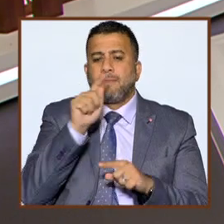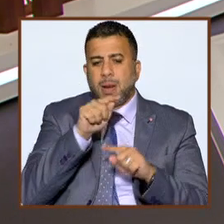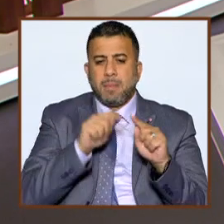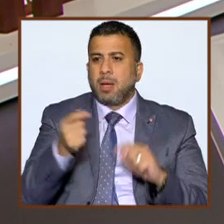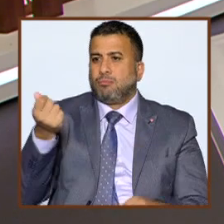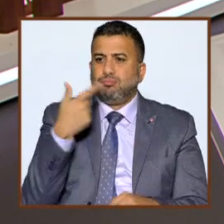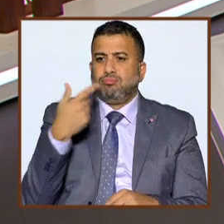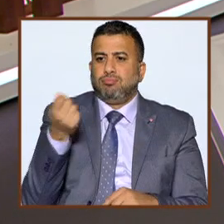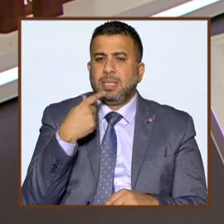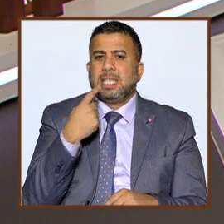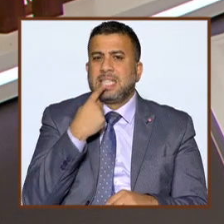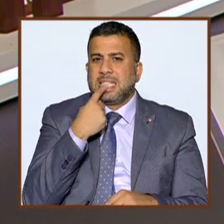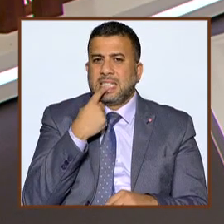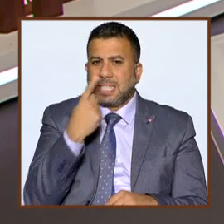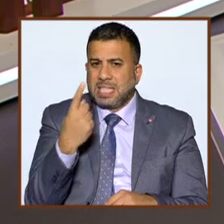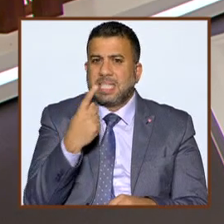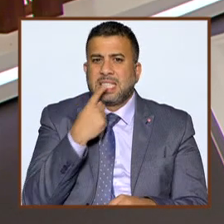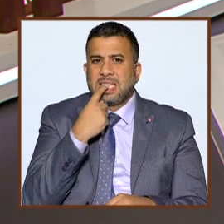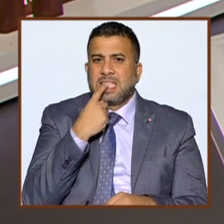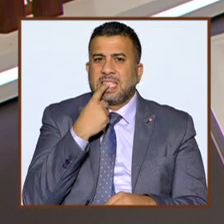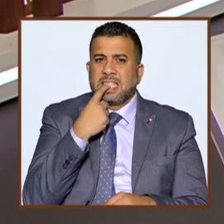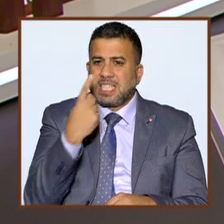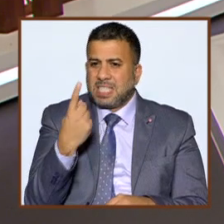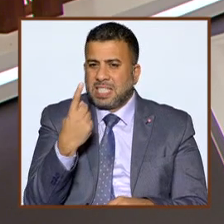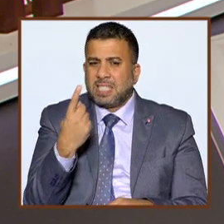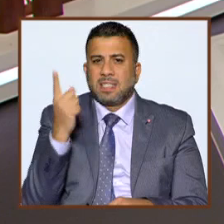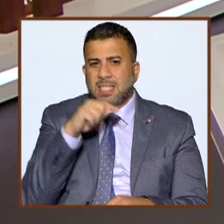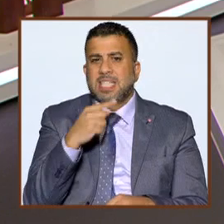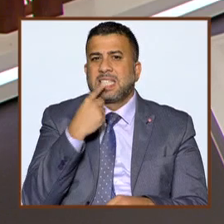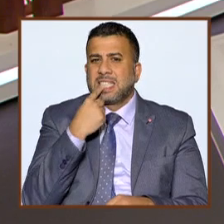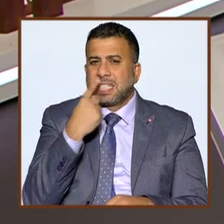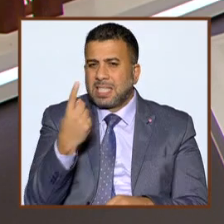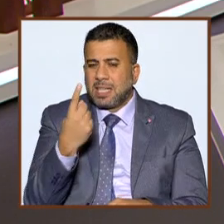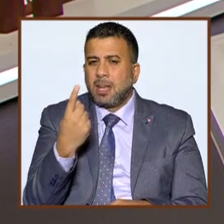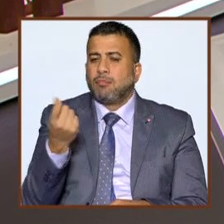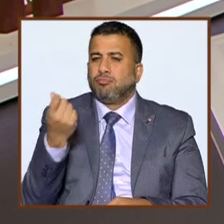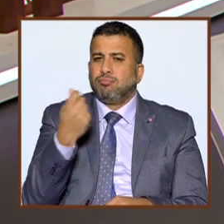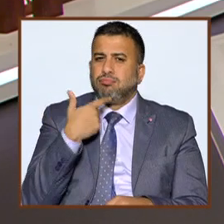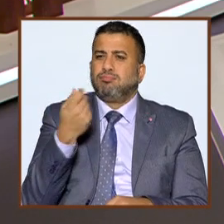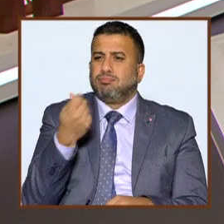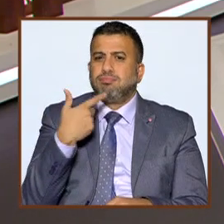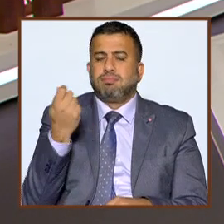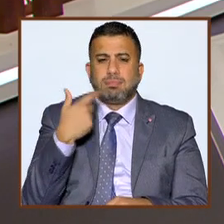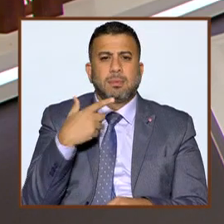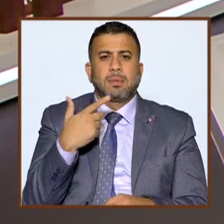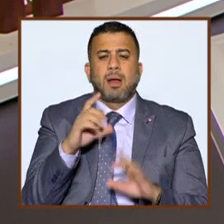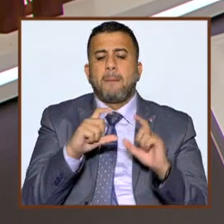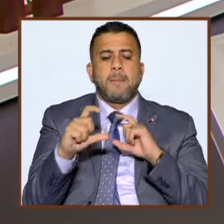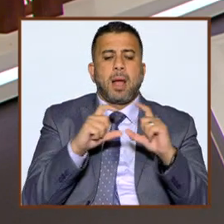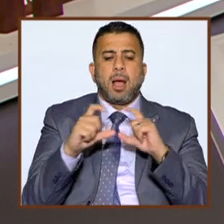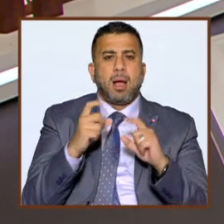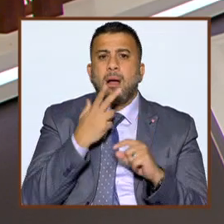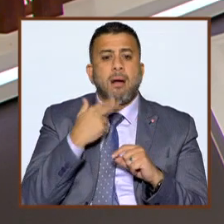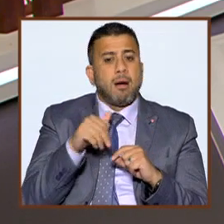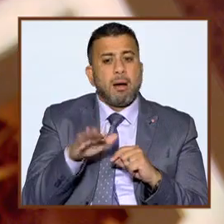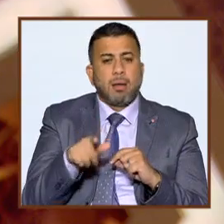قضية يعني السنتين مثلا سنة له وبعدين لهم وشيء منها هذا القبيل. عبد الله بارك الله فيك بالنسبة